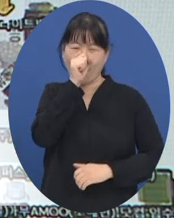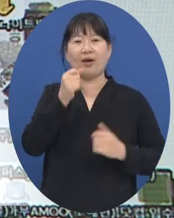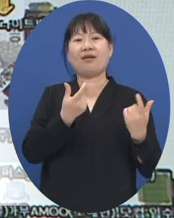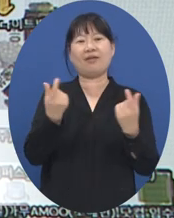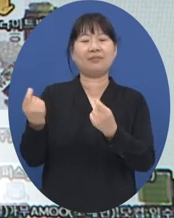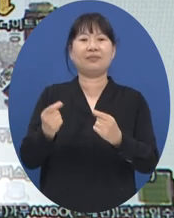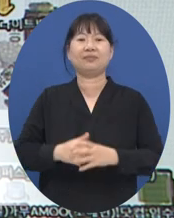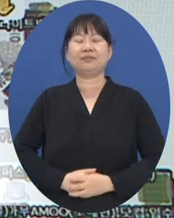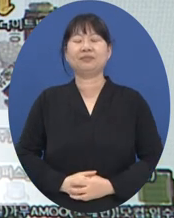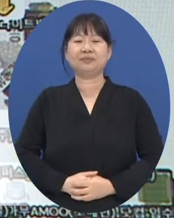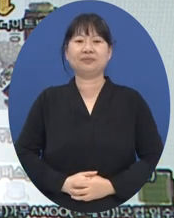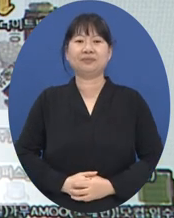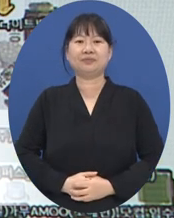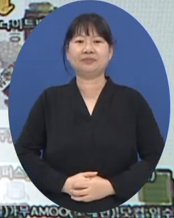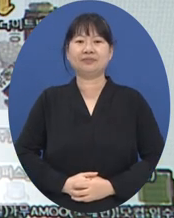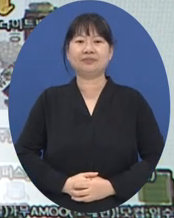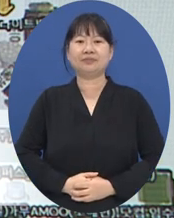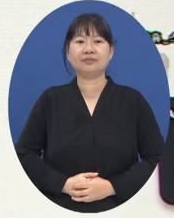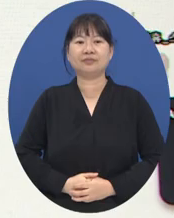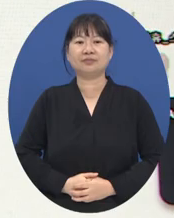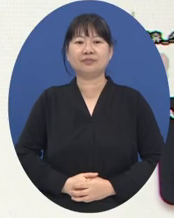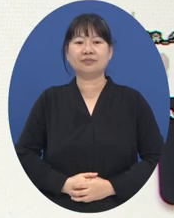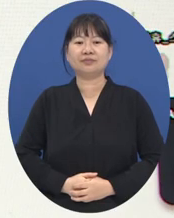그 가상세계 가봤습니다.